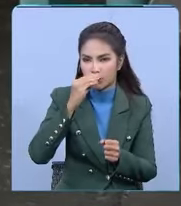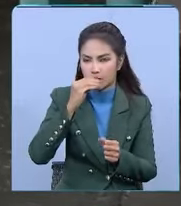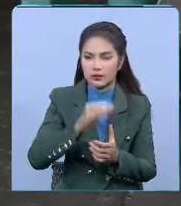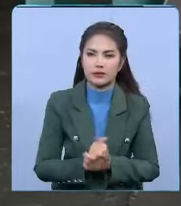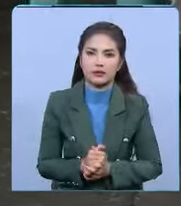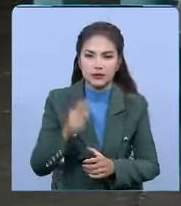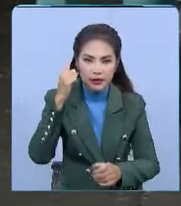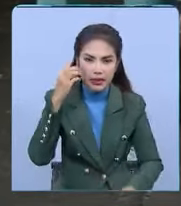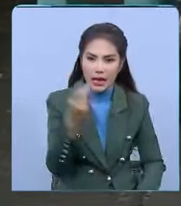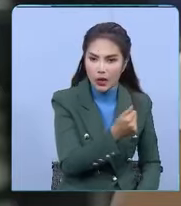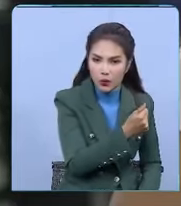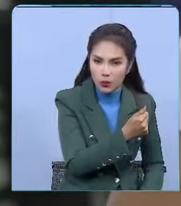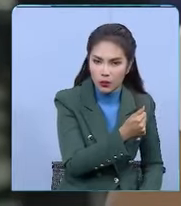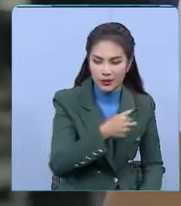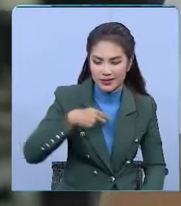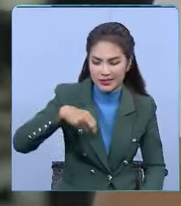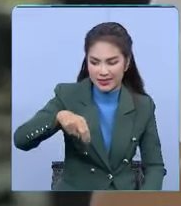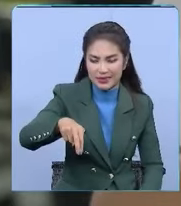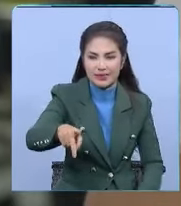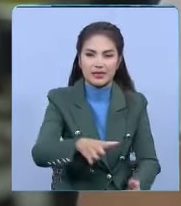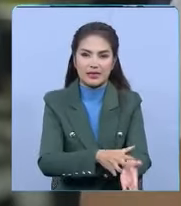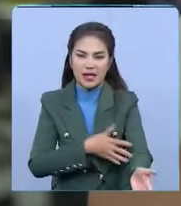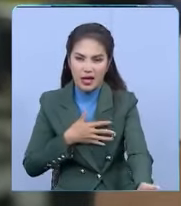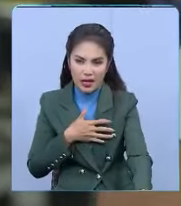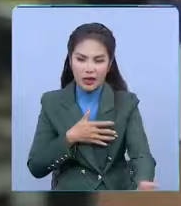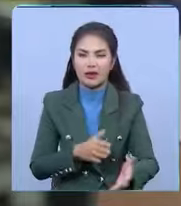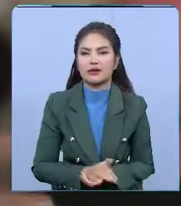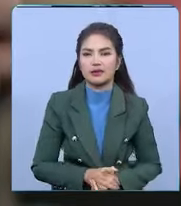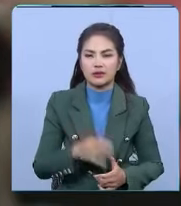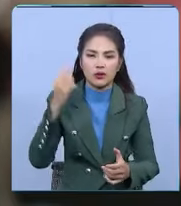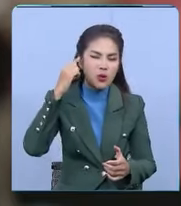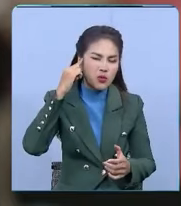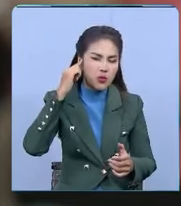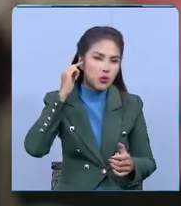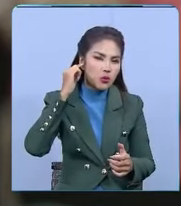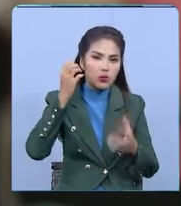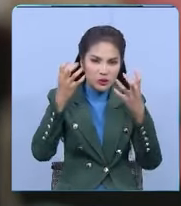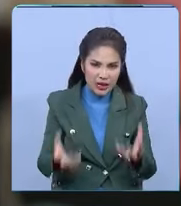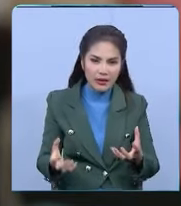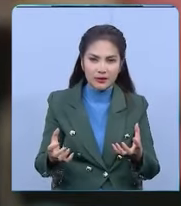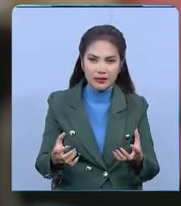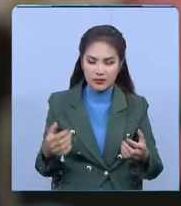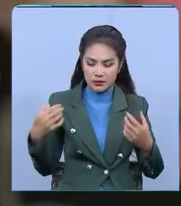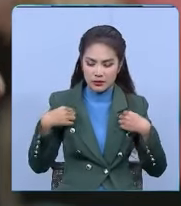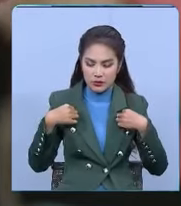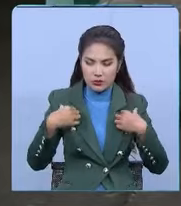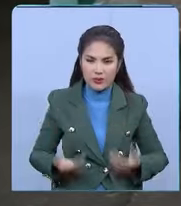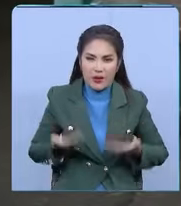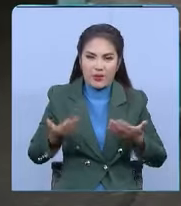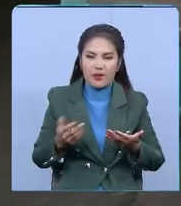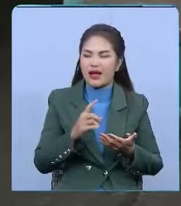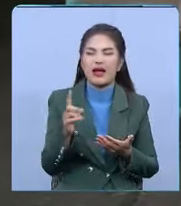ดเร็วแต่เดินช้าแล้วก็เป็นคนหูหนักแน ่ นแต่ว่าตัวเบา ครับ ผมอยากจะให้พูดให้ผ